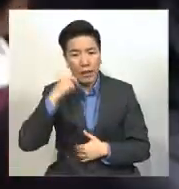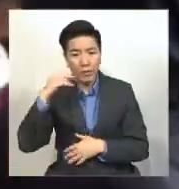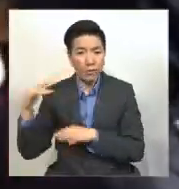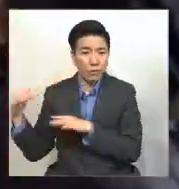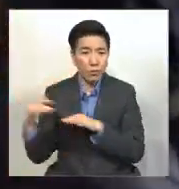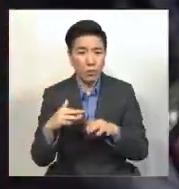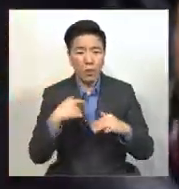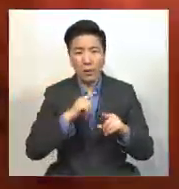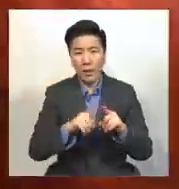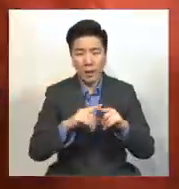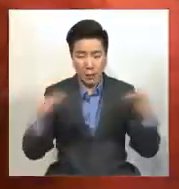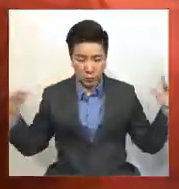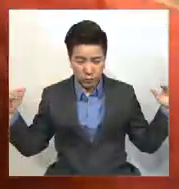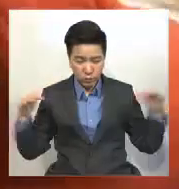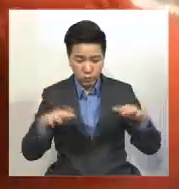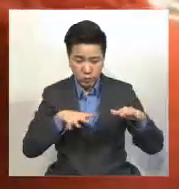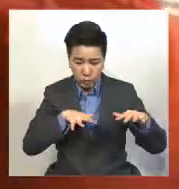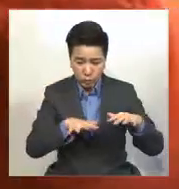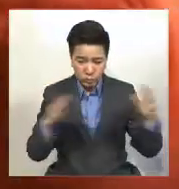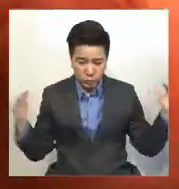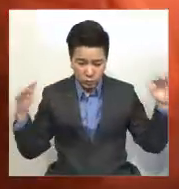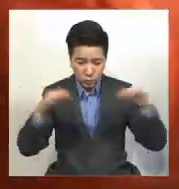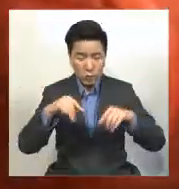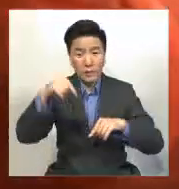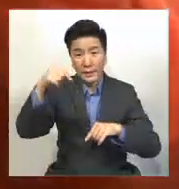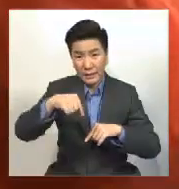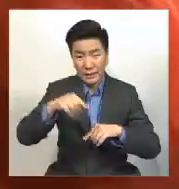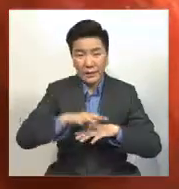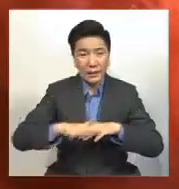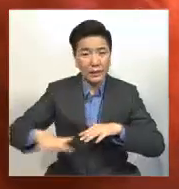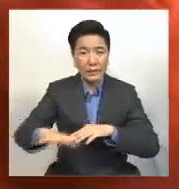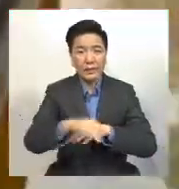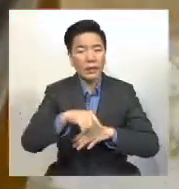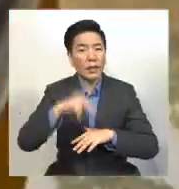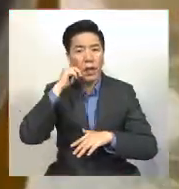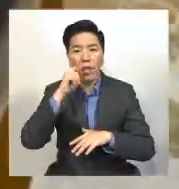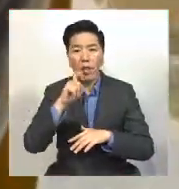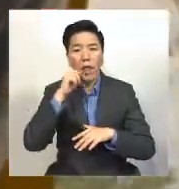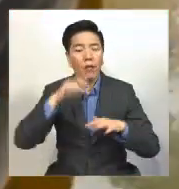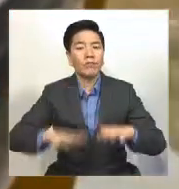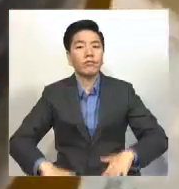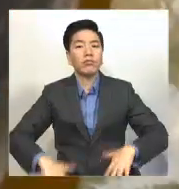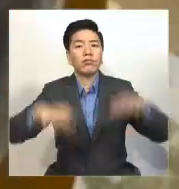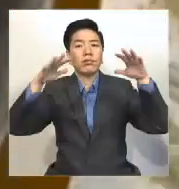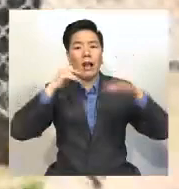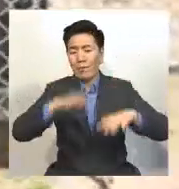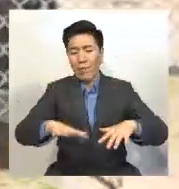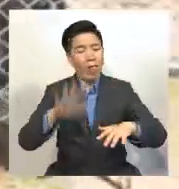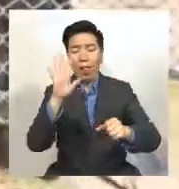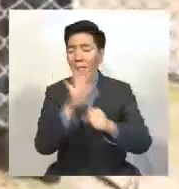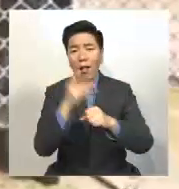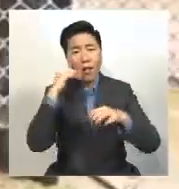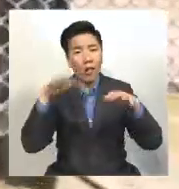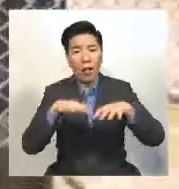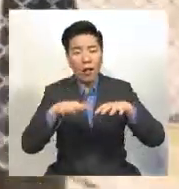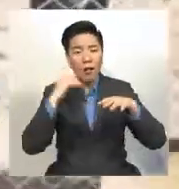าจากหลายแหล่งด้วยกันมารวมกันในลำน้ำเซบายแล้วก็ลำน้ำรับน้ำไม่ไหวนะครับก็เลยท่วมเป็นบริเวณกว้างตั้งแต่วันที่30สิงห